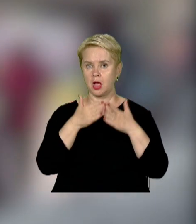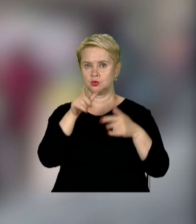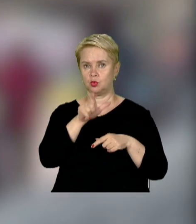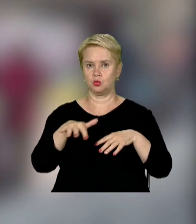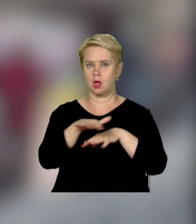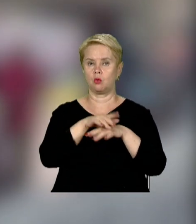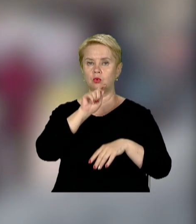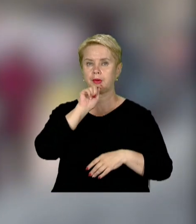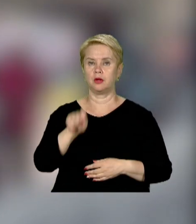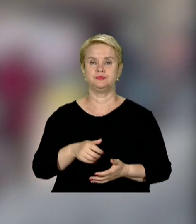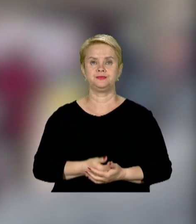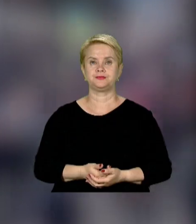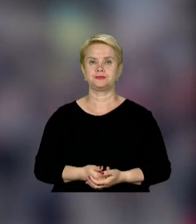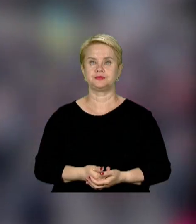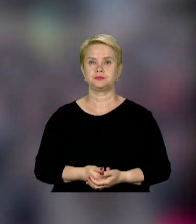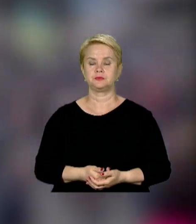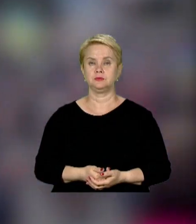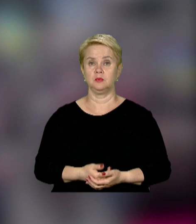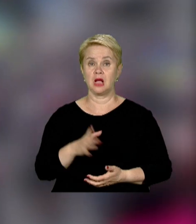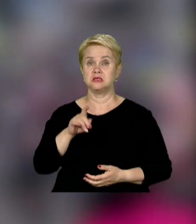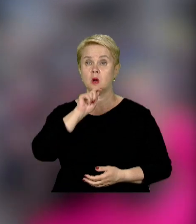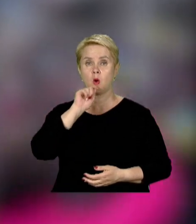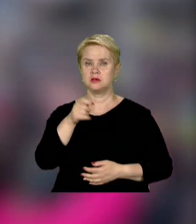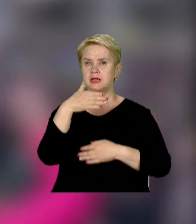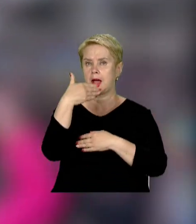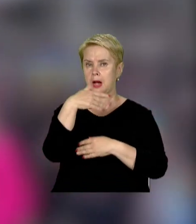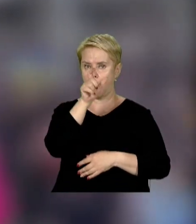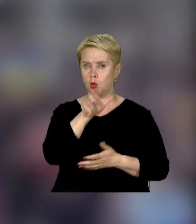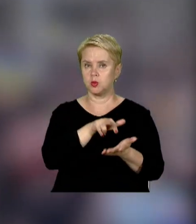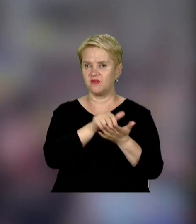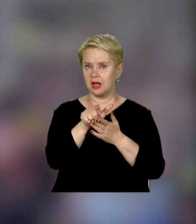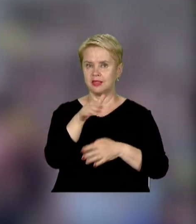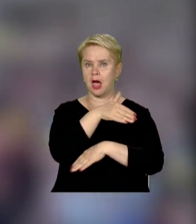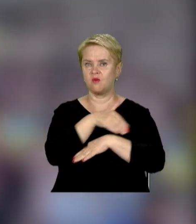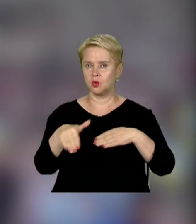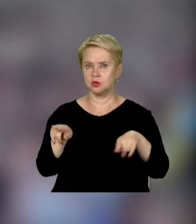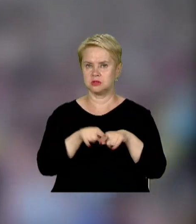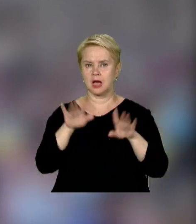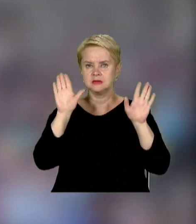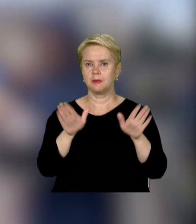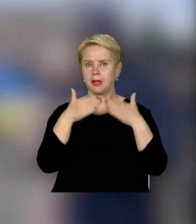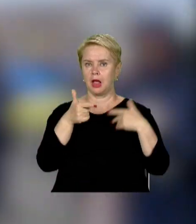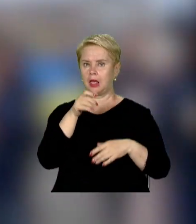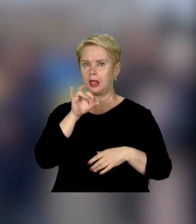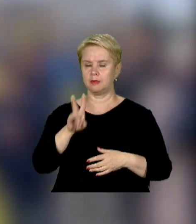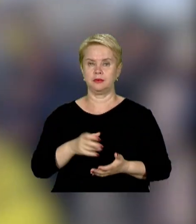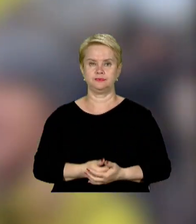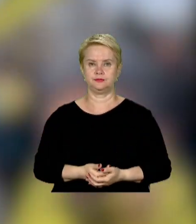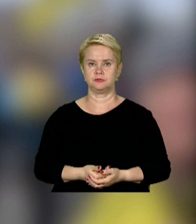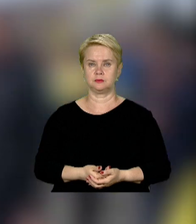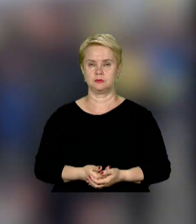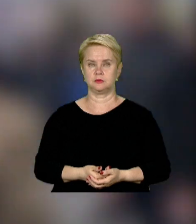Україну храни. З українськими прапорами люди виходили на вулицю та гучно співали гімн.